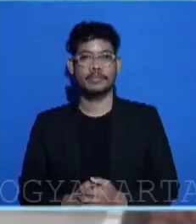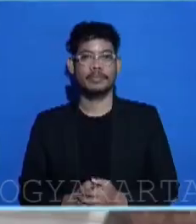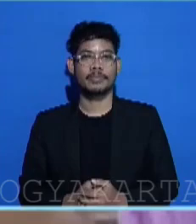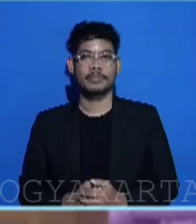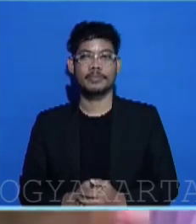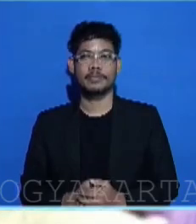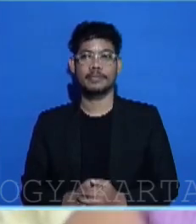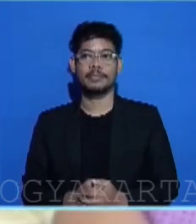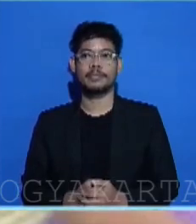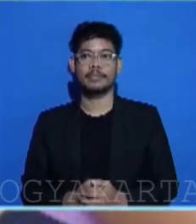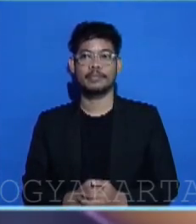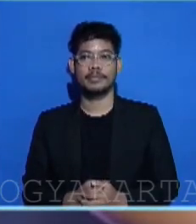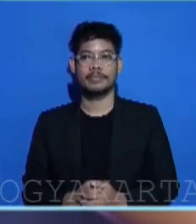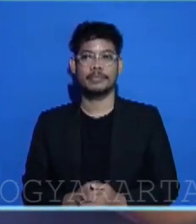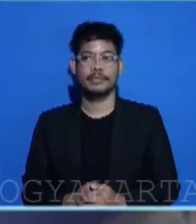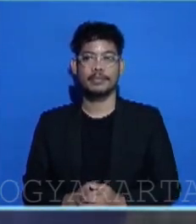gambar